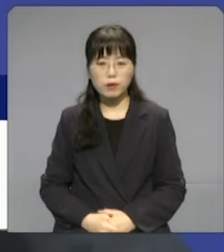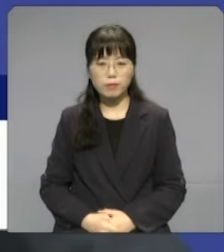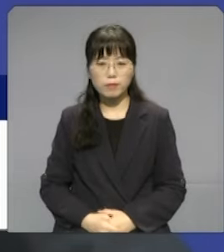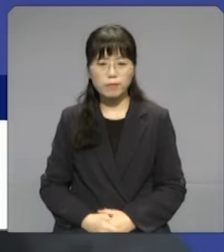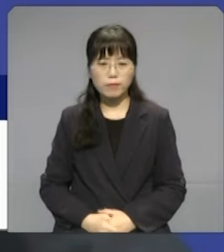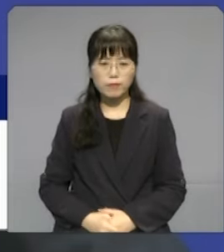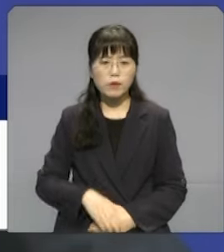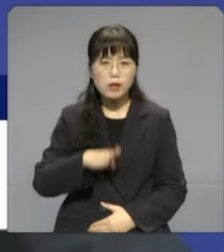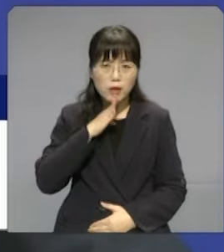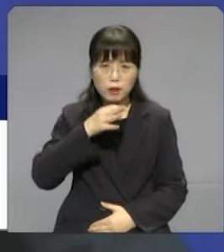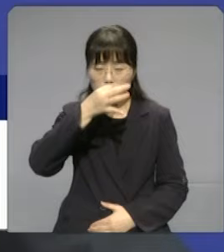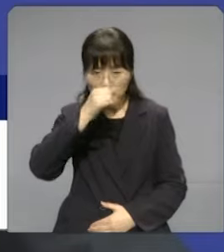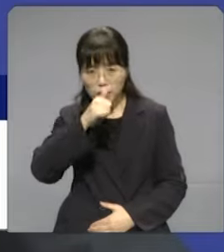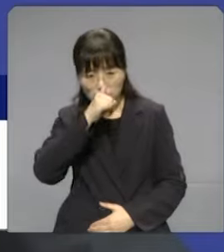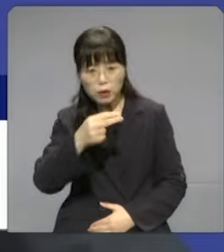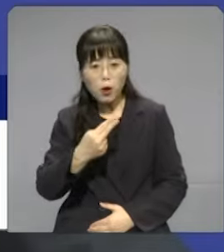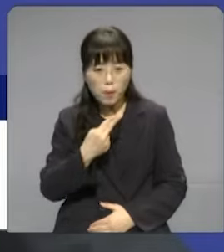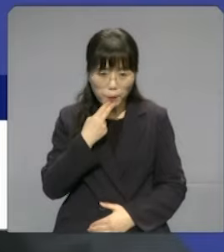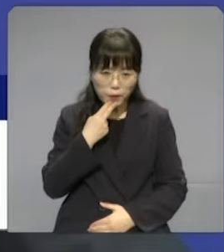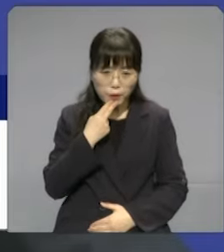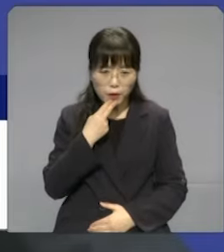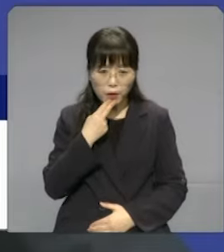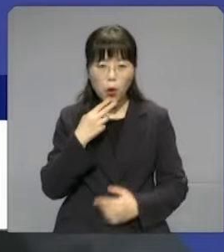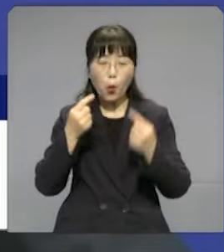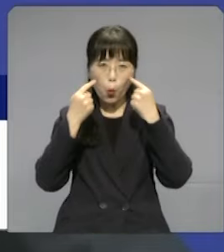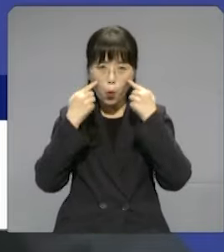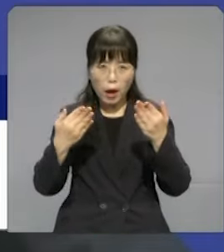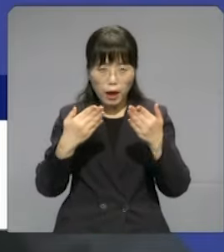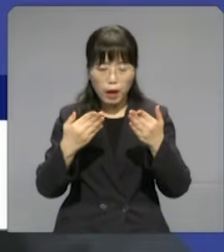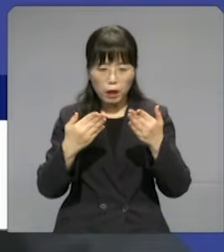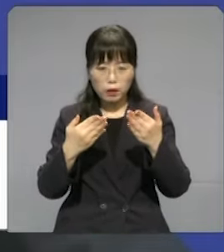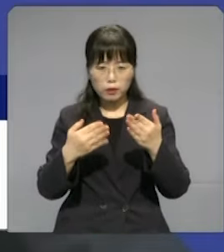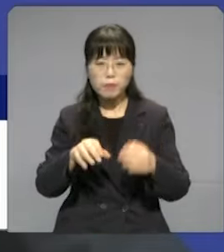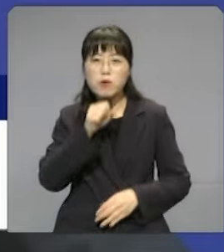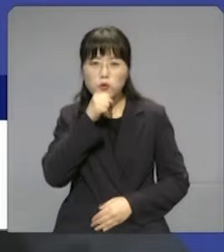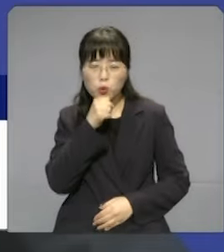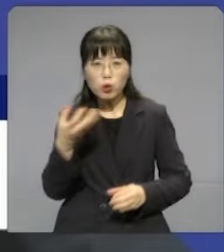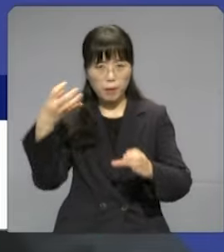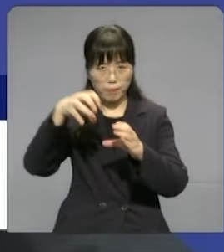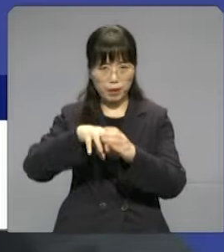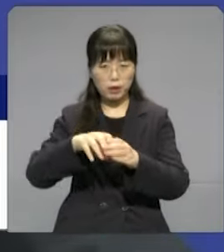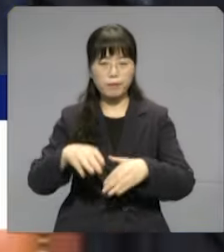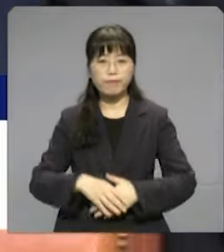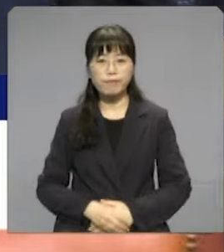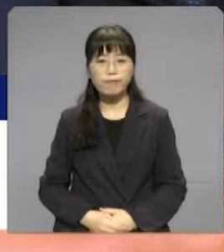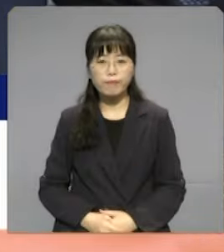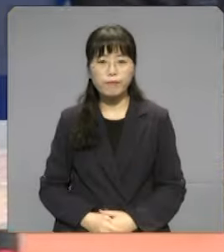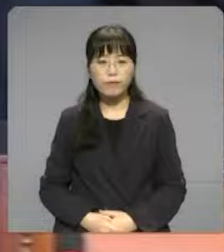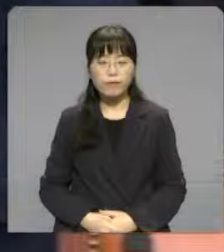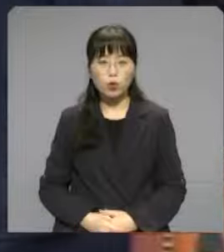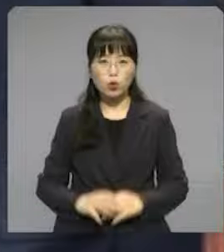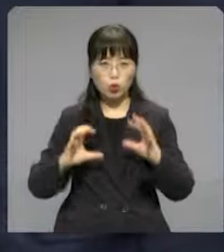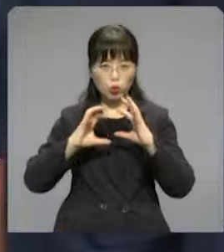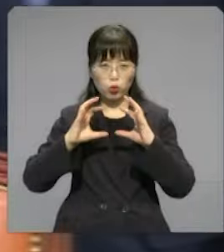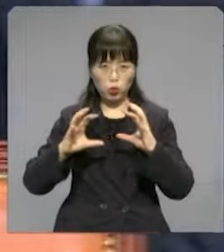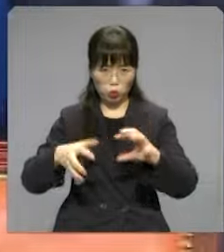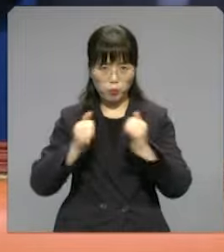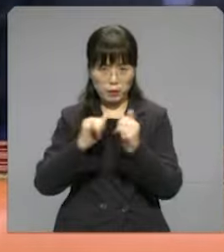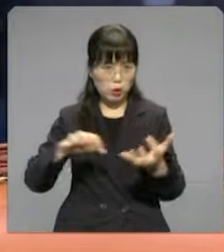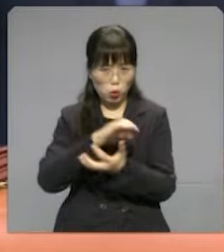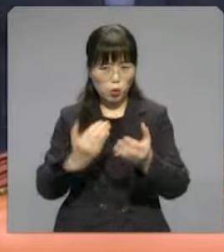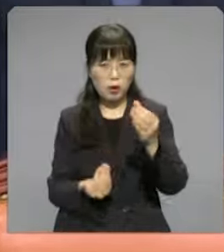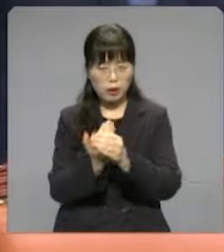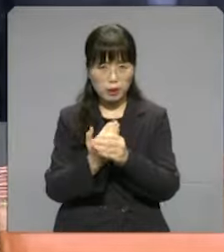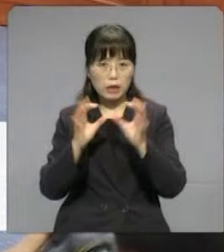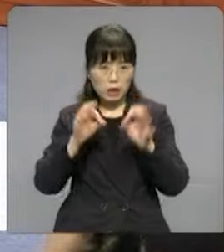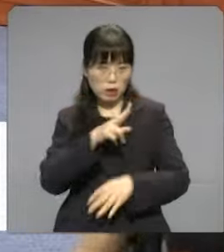질문을 하고 사실상 그런 사실이 있는가를 확인해서 말하자면 그 점수에 반영을. 국민적 물의를 빚은 김남국